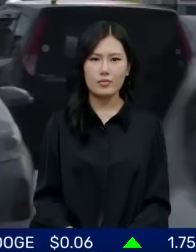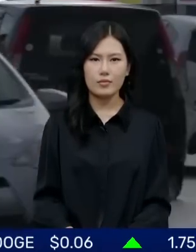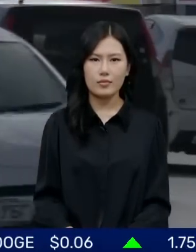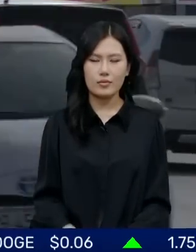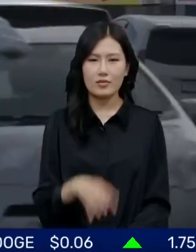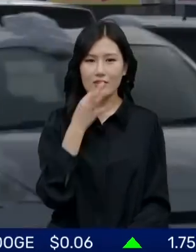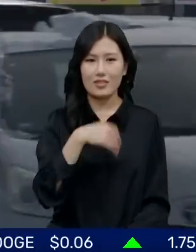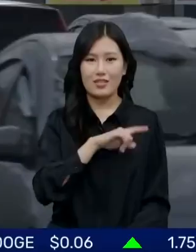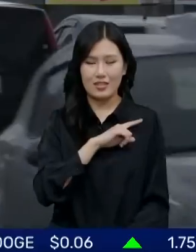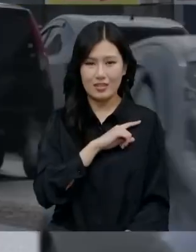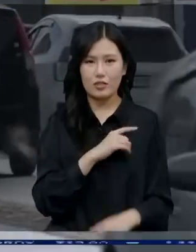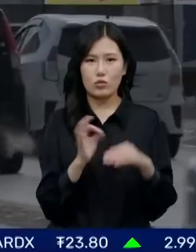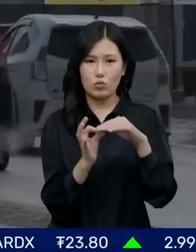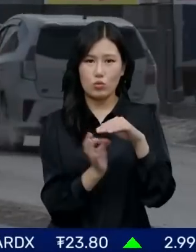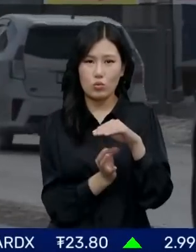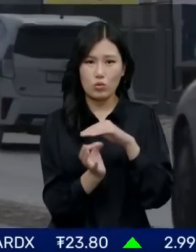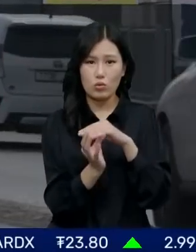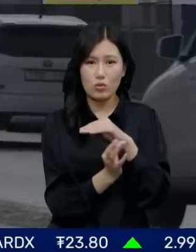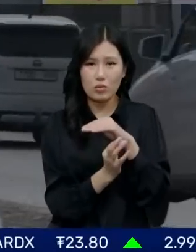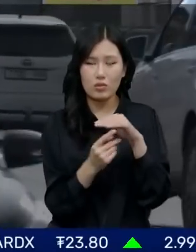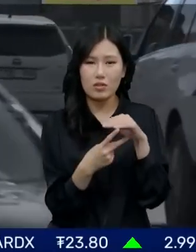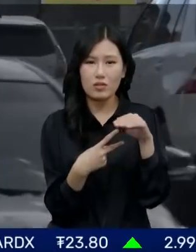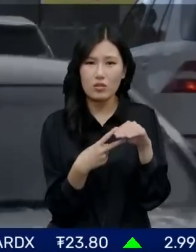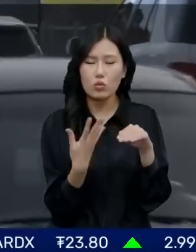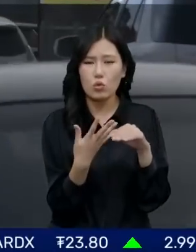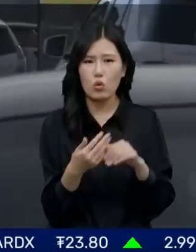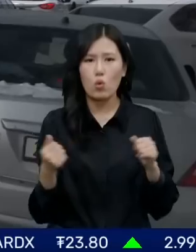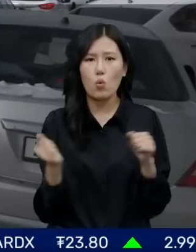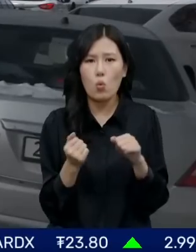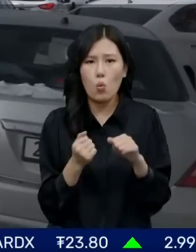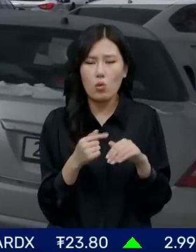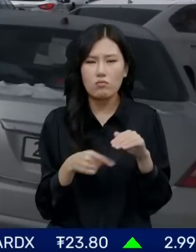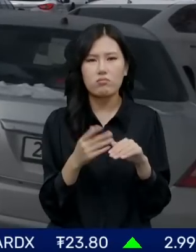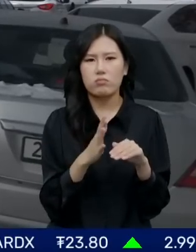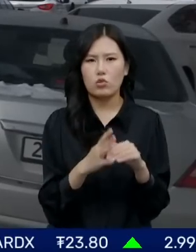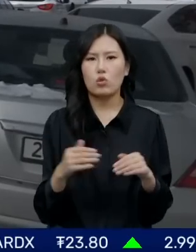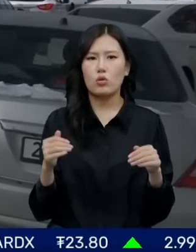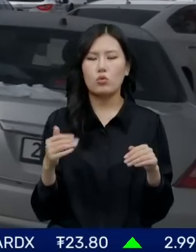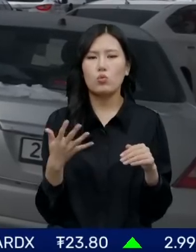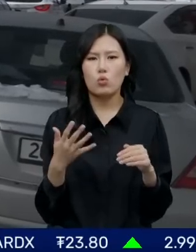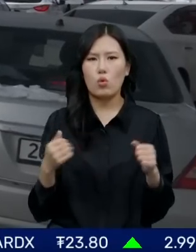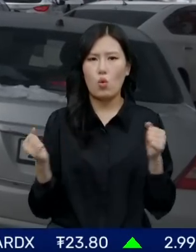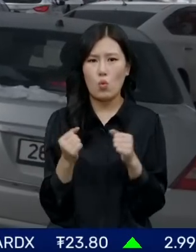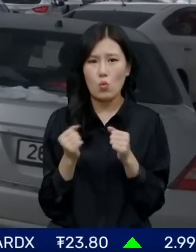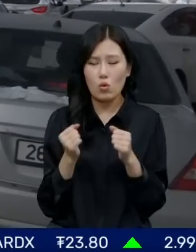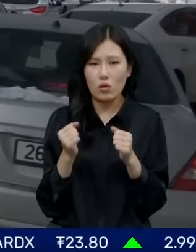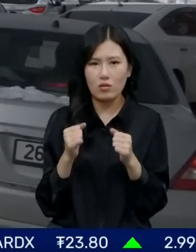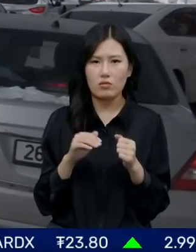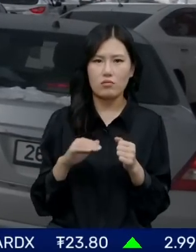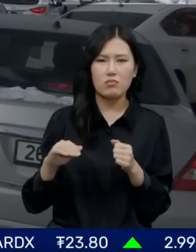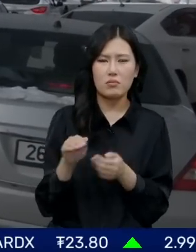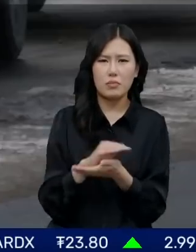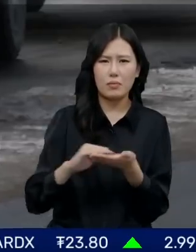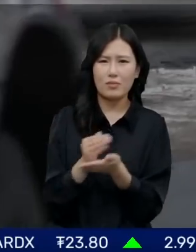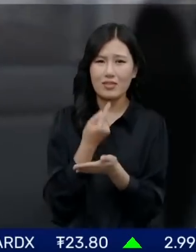Юунд төрөнд дөрвөн удирлын дугуй өвлийн дугуй биш гэдгийг санах хэрэгтэй. Өвлийн удирд ослын гол шалтгаан дугуй болдог тул зам тохирох эсгийг нь шалгаж